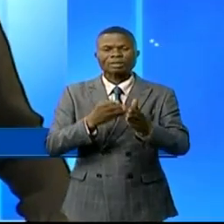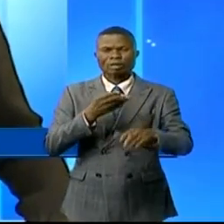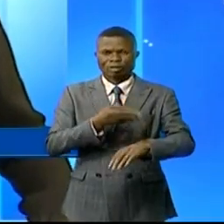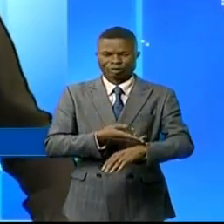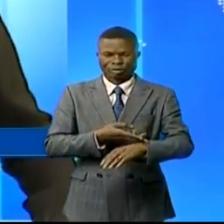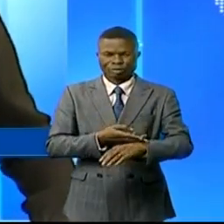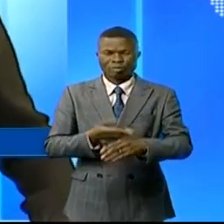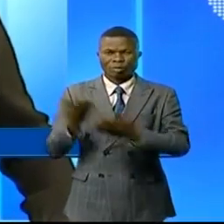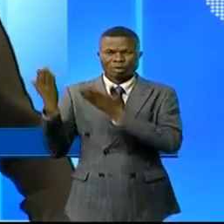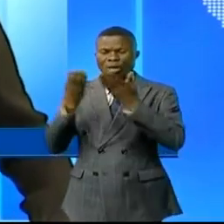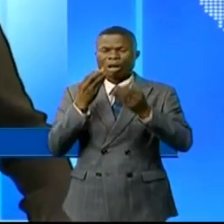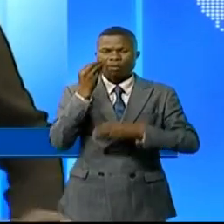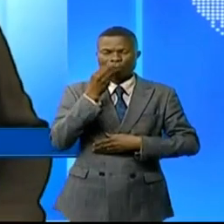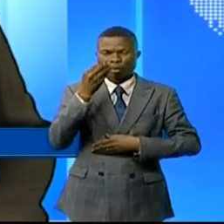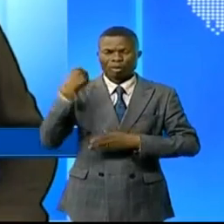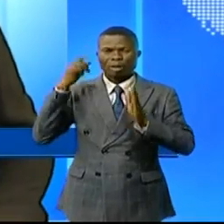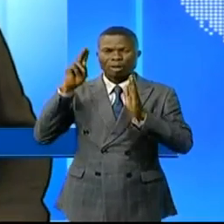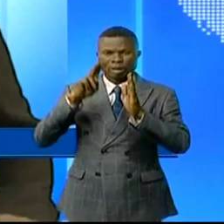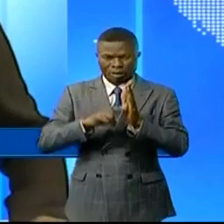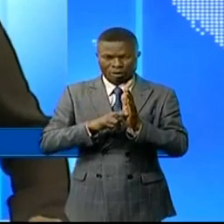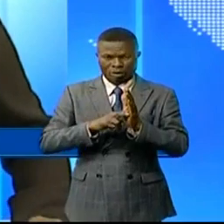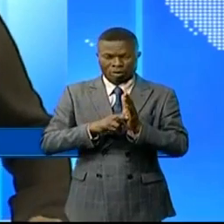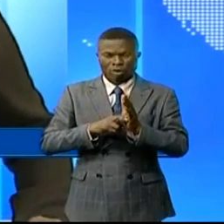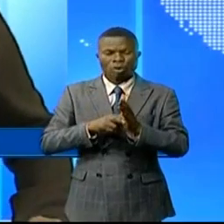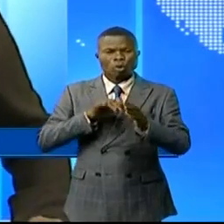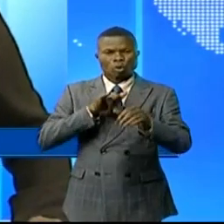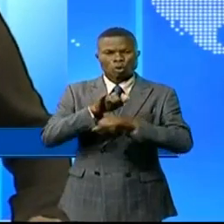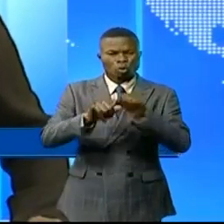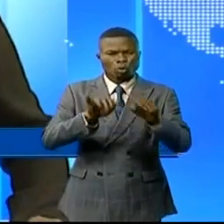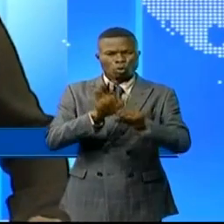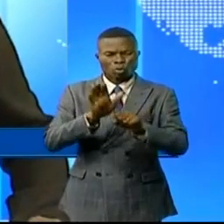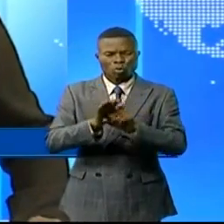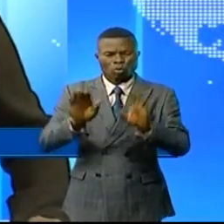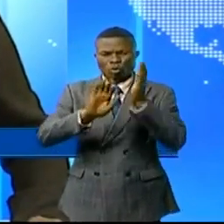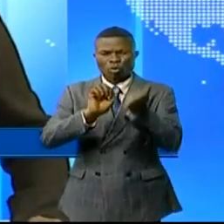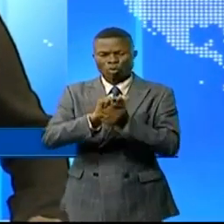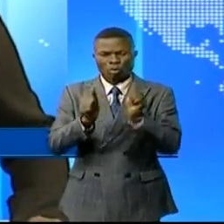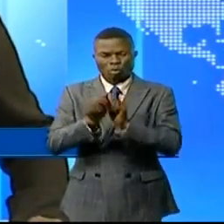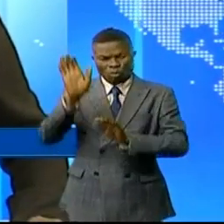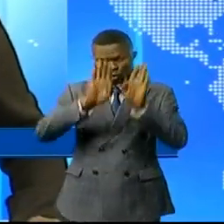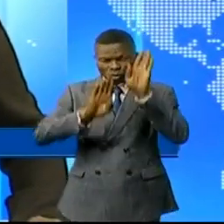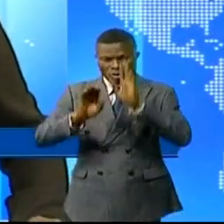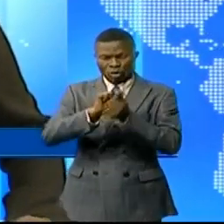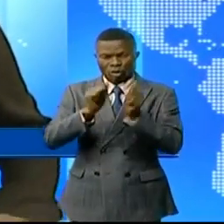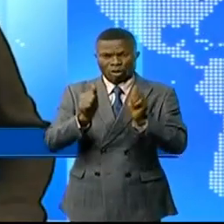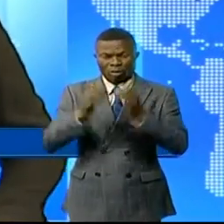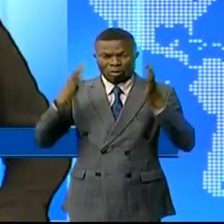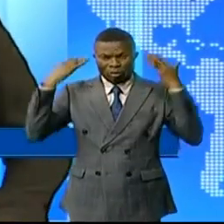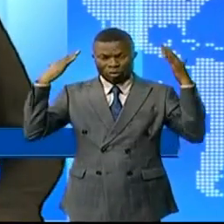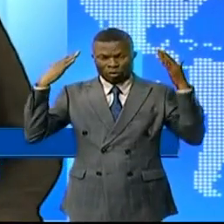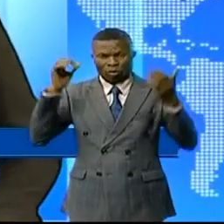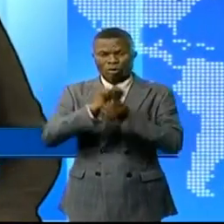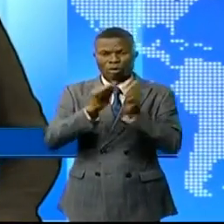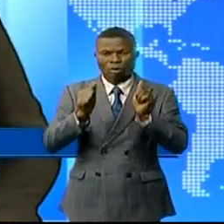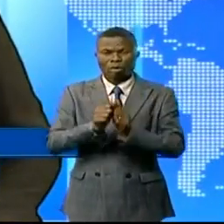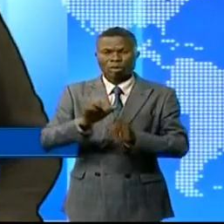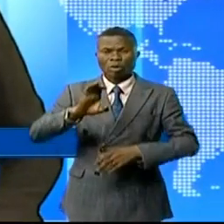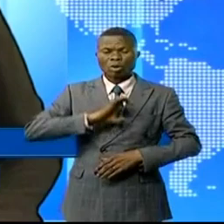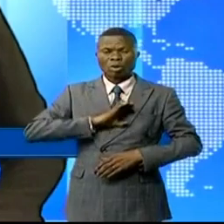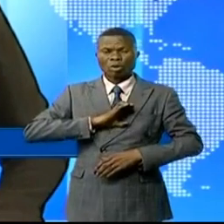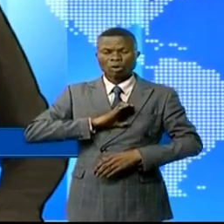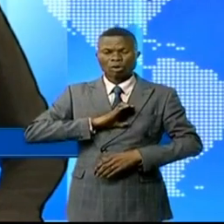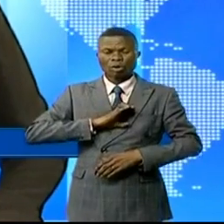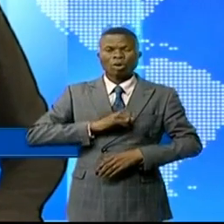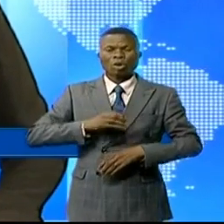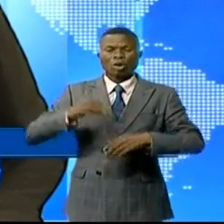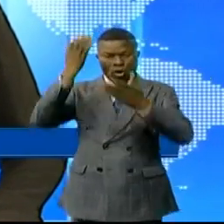Le porte-parole du gouvernement qualifie la manipulation tout ce qui est distillé dans l'opinion au sujet de la présence des policiers rwandais sur le